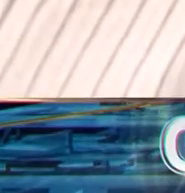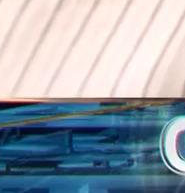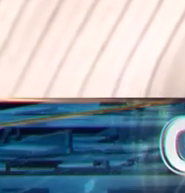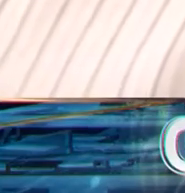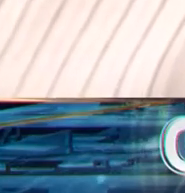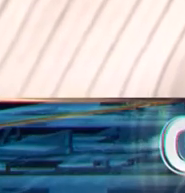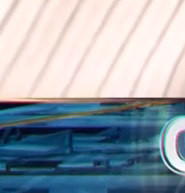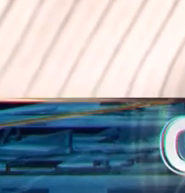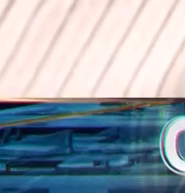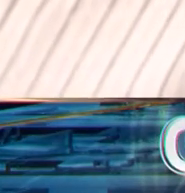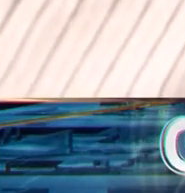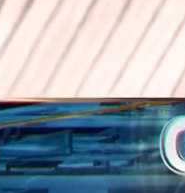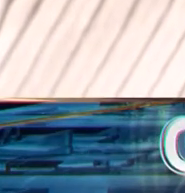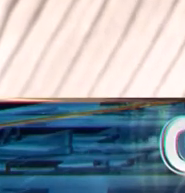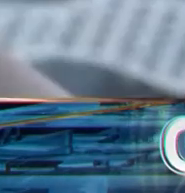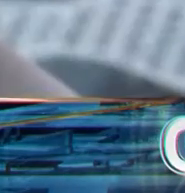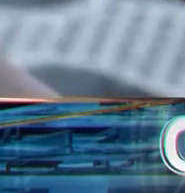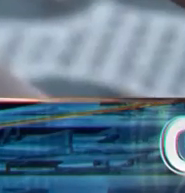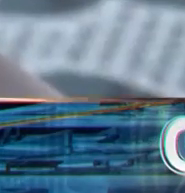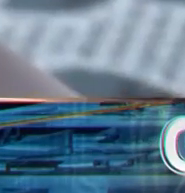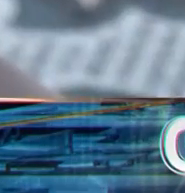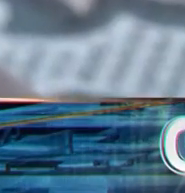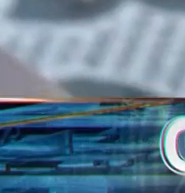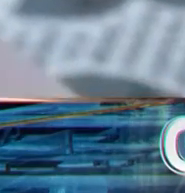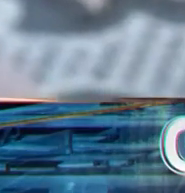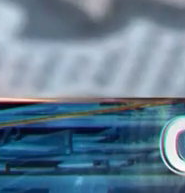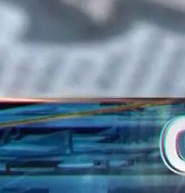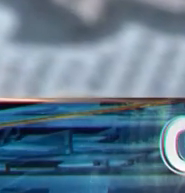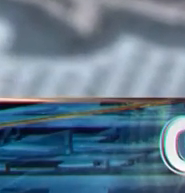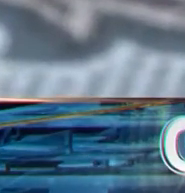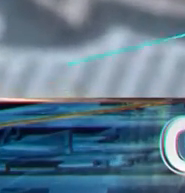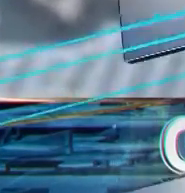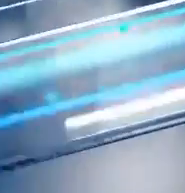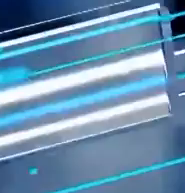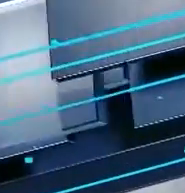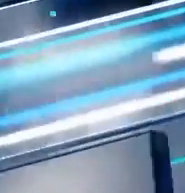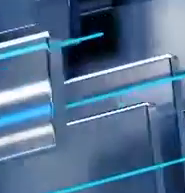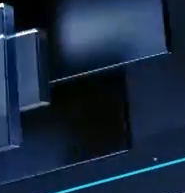страдает сахарным диабетом. Из них 11% проживают в Алматинской области.